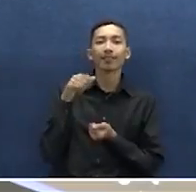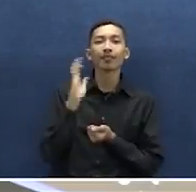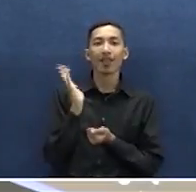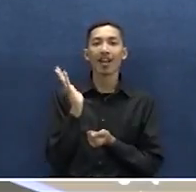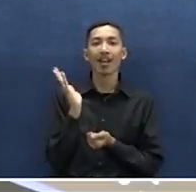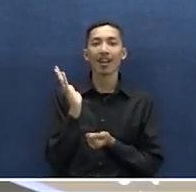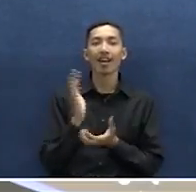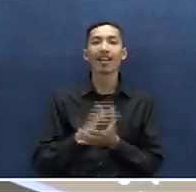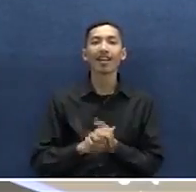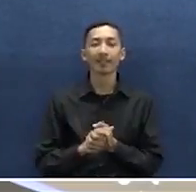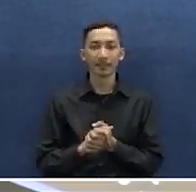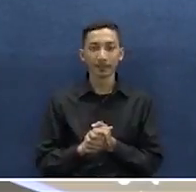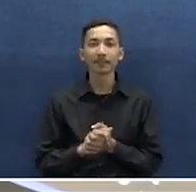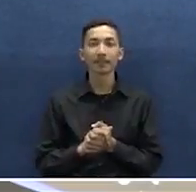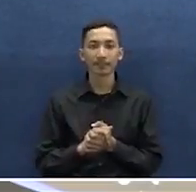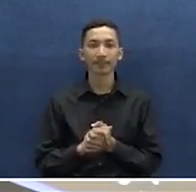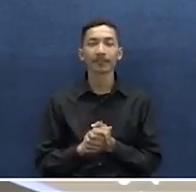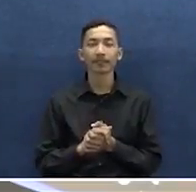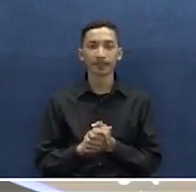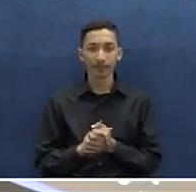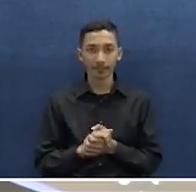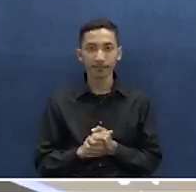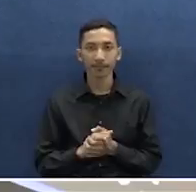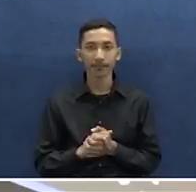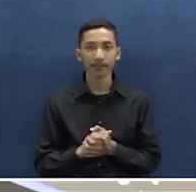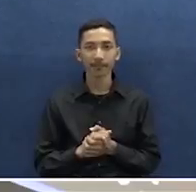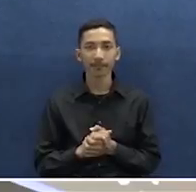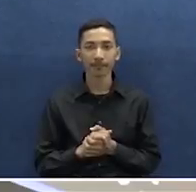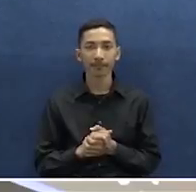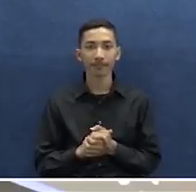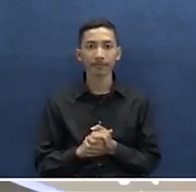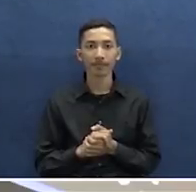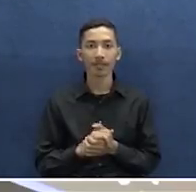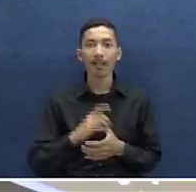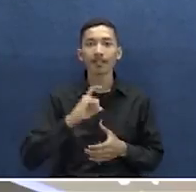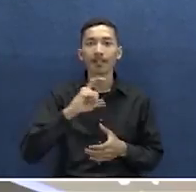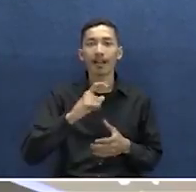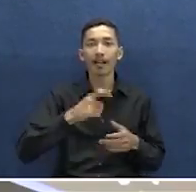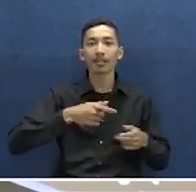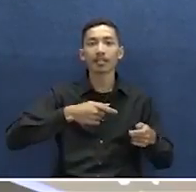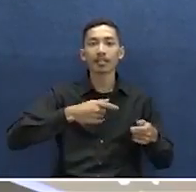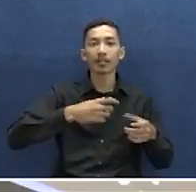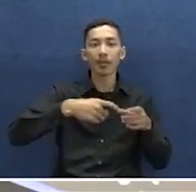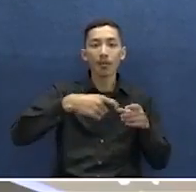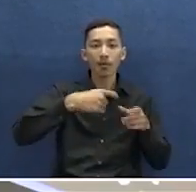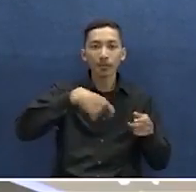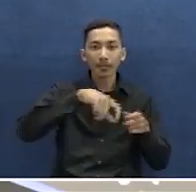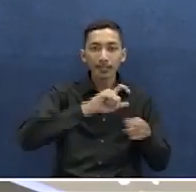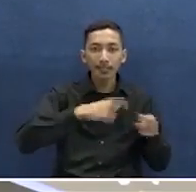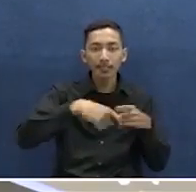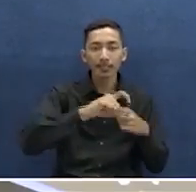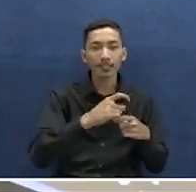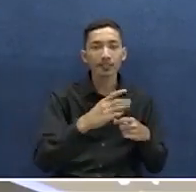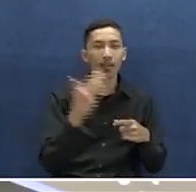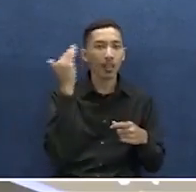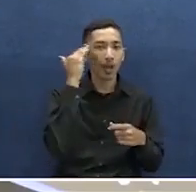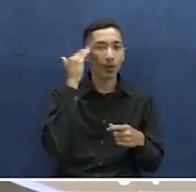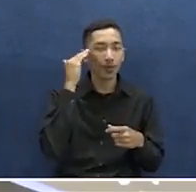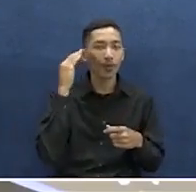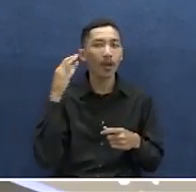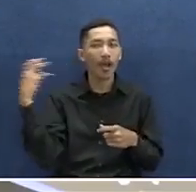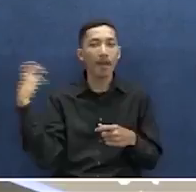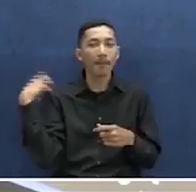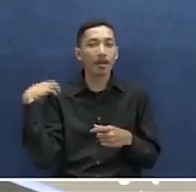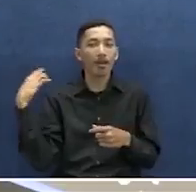brewoknya kita sendiri kill me pakai metode kupingnya juga Memang udah standar dari Amerika Iya dan semua Bean yang kita proses